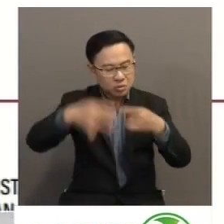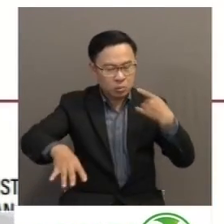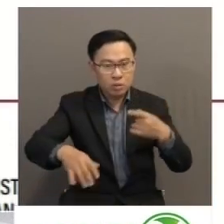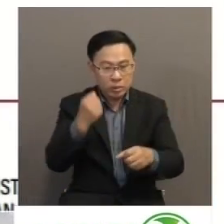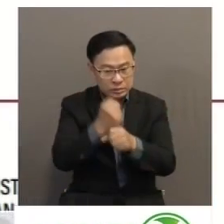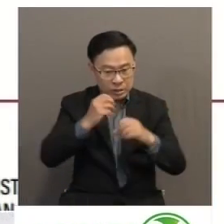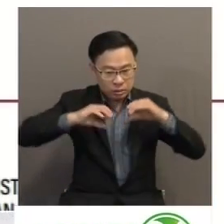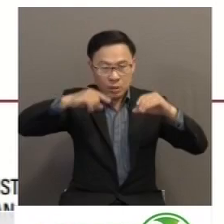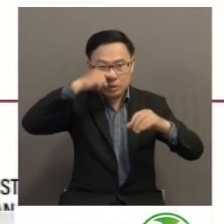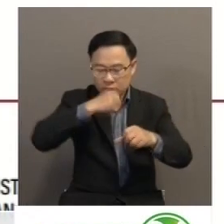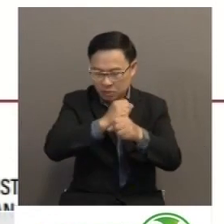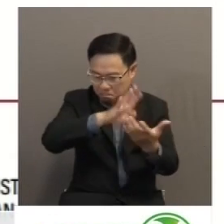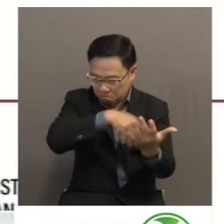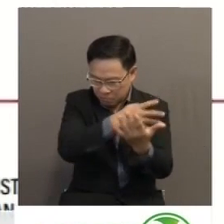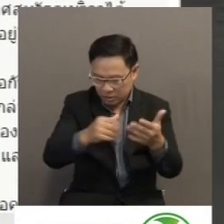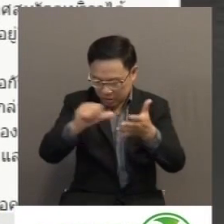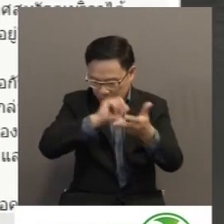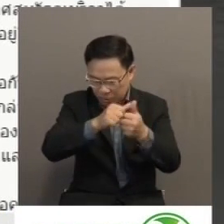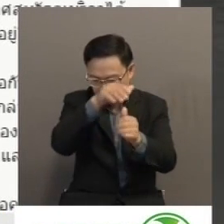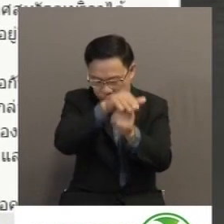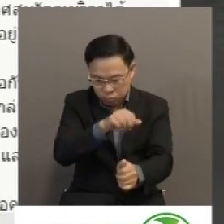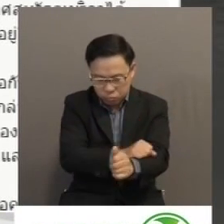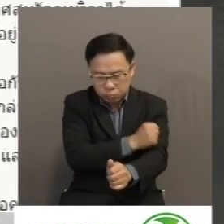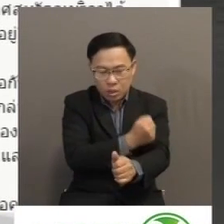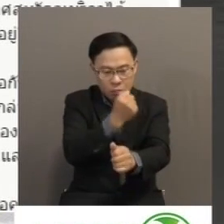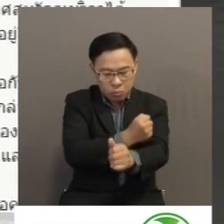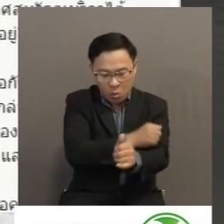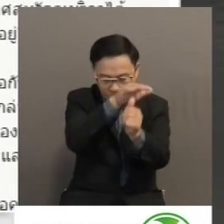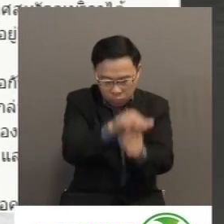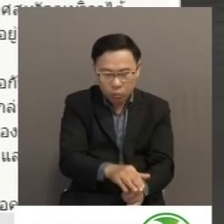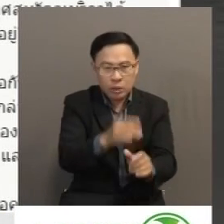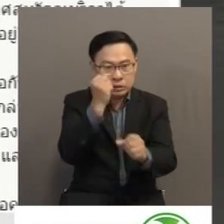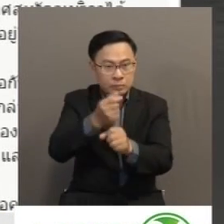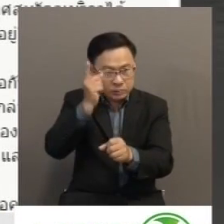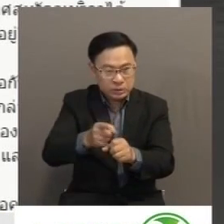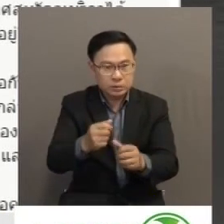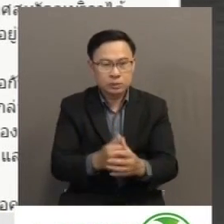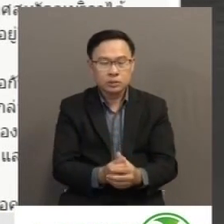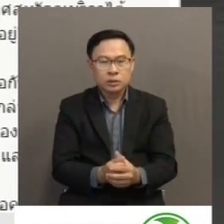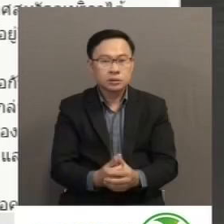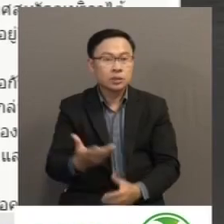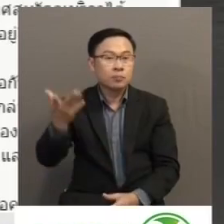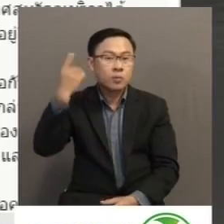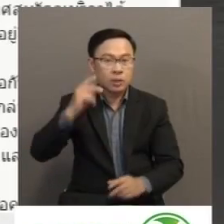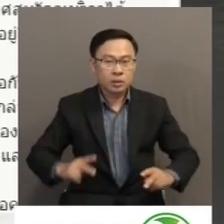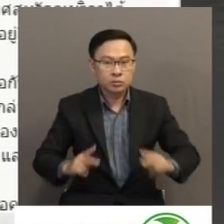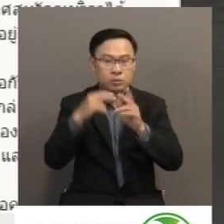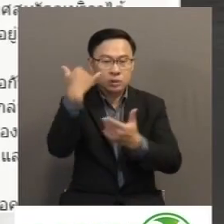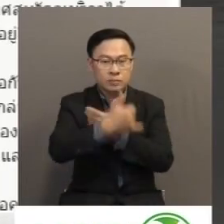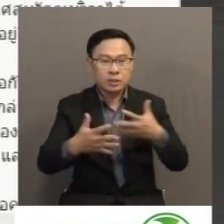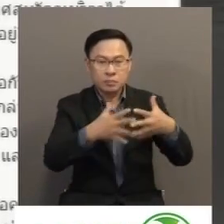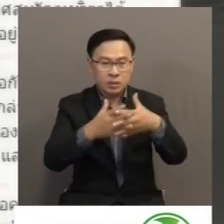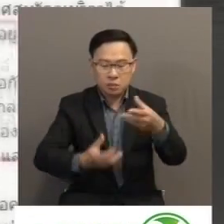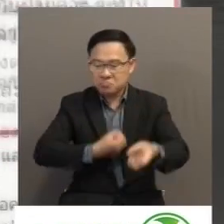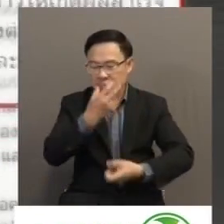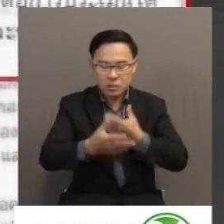พราะว่ารัฐบาลไทยก็เดินหน้าปราบปรามเรื่องนี้อย่างจริงจังค่ะเมื่อวานนี้นะคะที่กระทรวงการต่างประเทศสหรัฐแถลงเรื่องของรายงานค้ามนุษย์ประจ